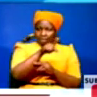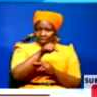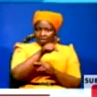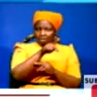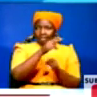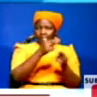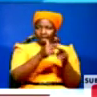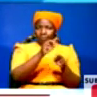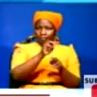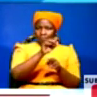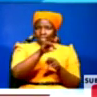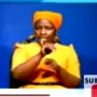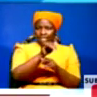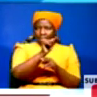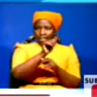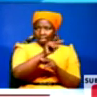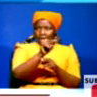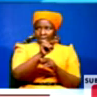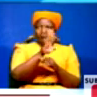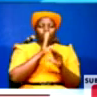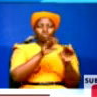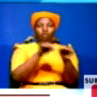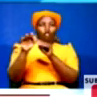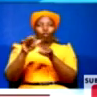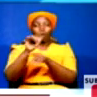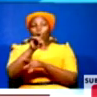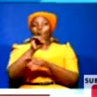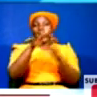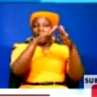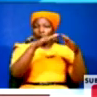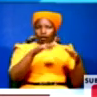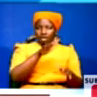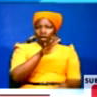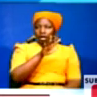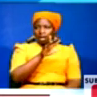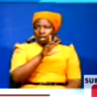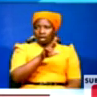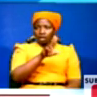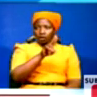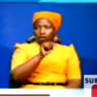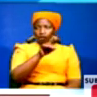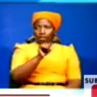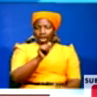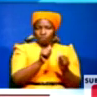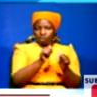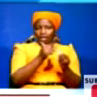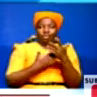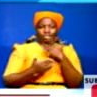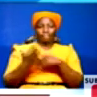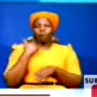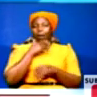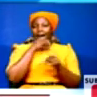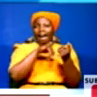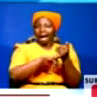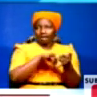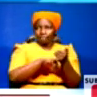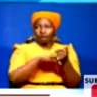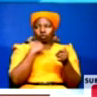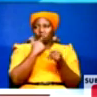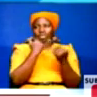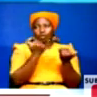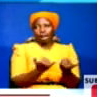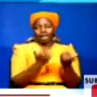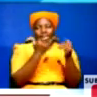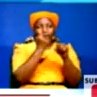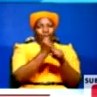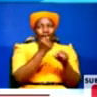moja katika mtaa wa Runda jijini Nairobi ambayo inadaiwa kumilikiwa na aliyekuwa mumewe na ambaye kwa sasa ni waziri wa kilimo Mithika Linturi.